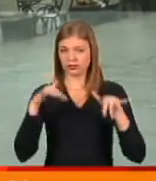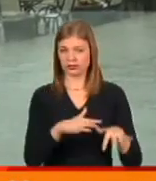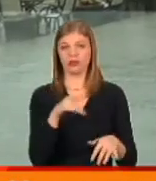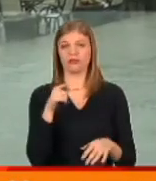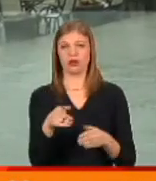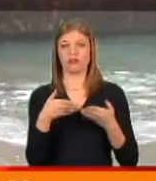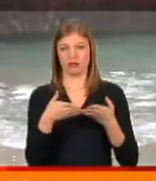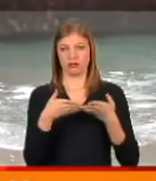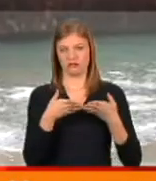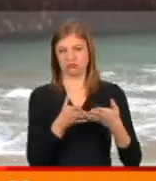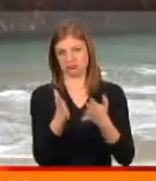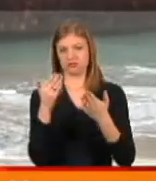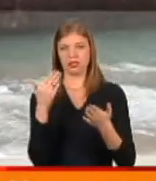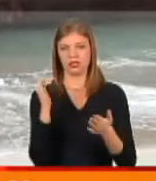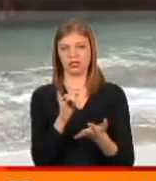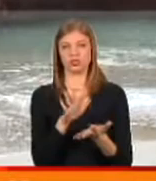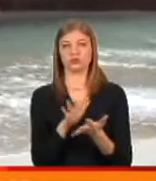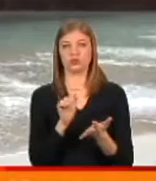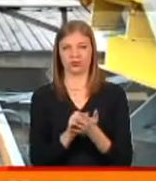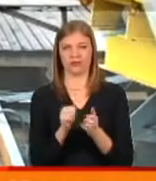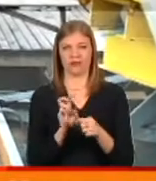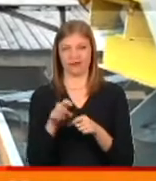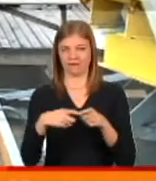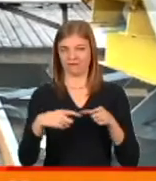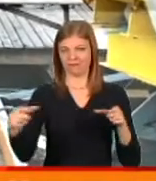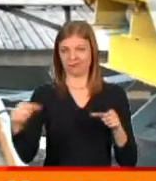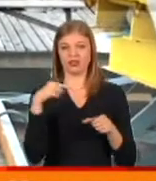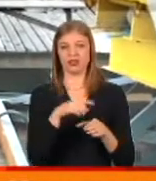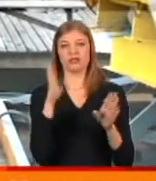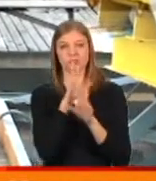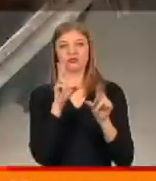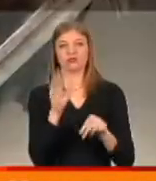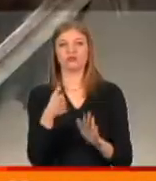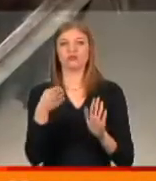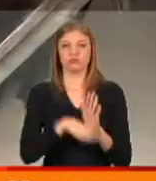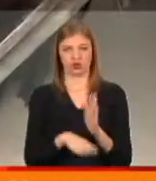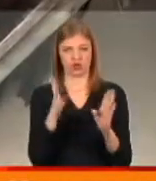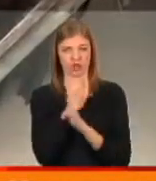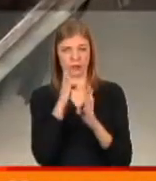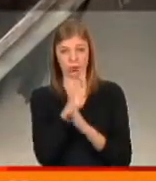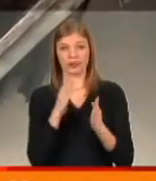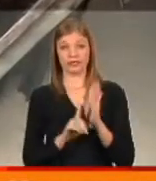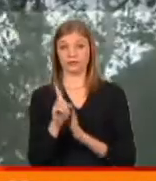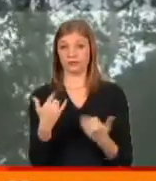некерована баржа відірвалася від буксира і зруйнувала причал. Синоптики попереджають про погіршення погоди.